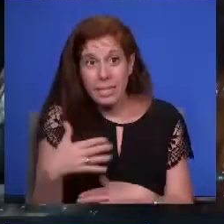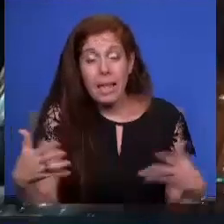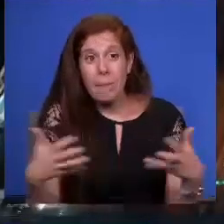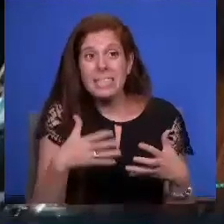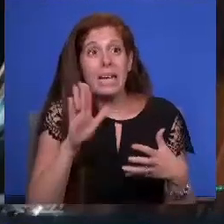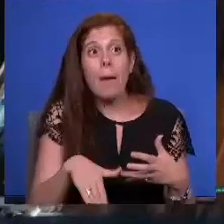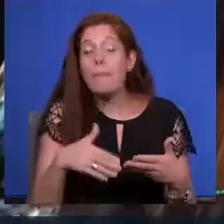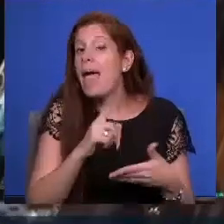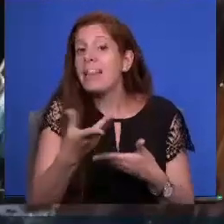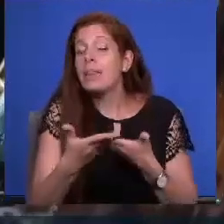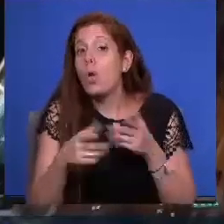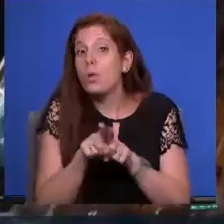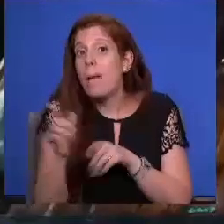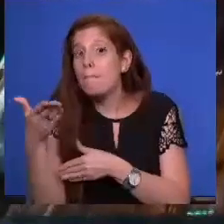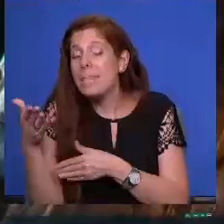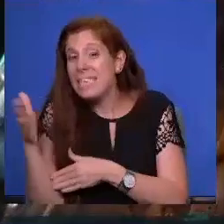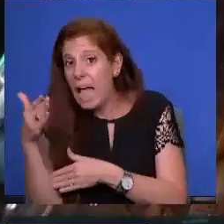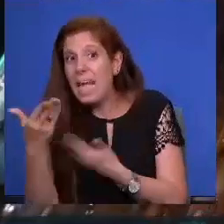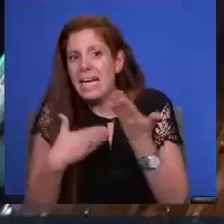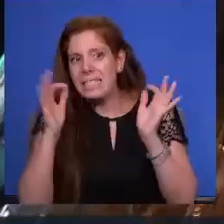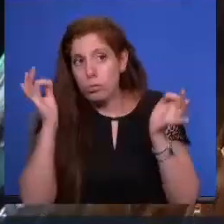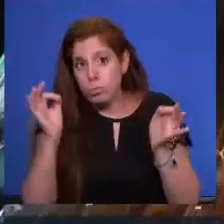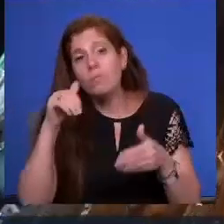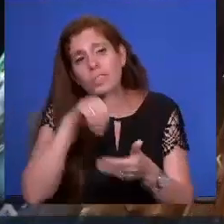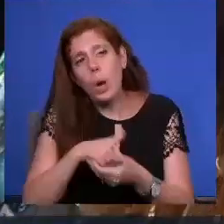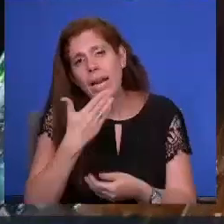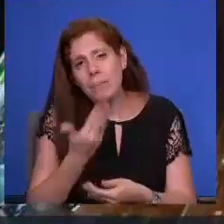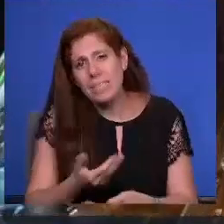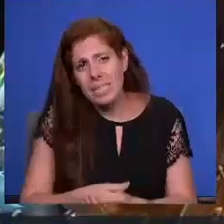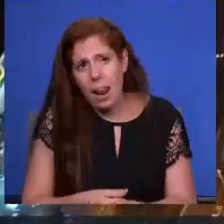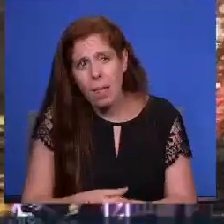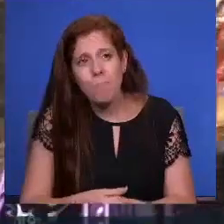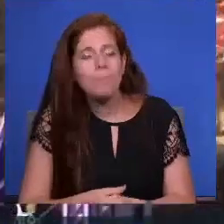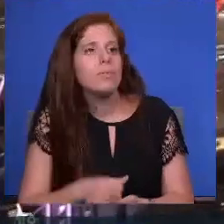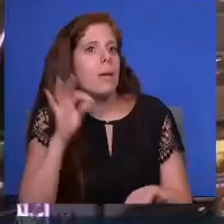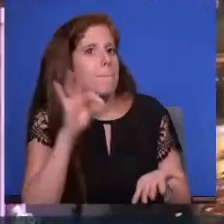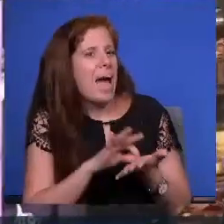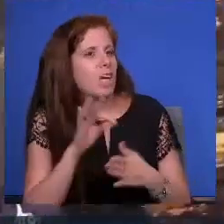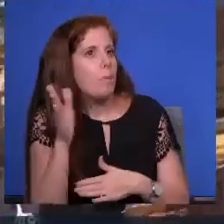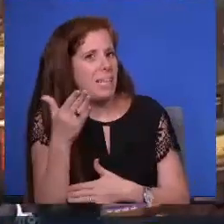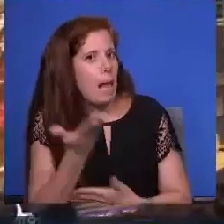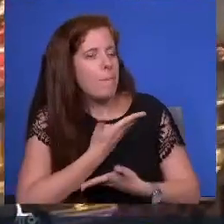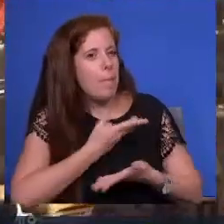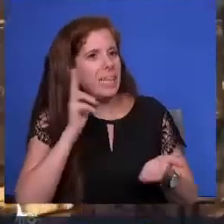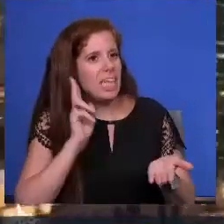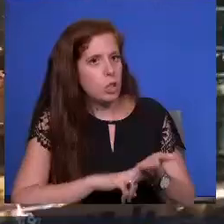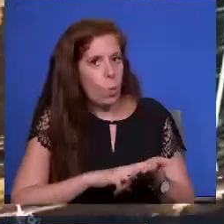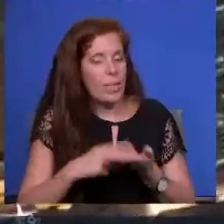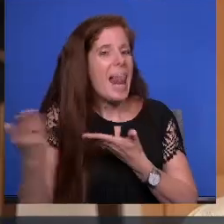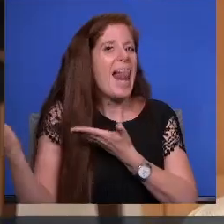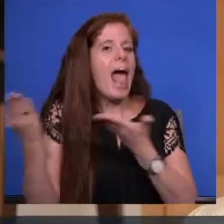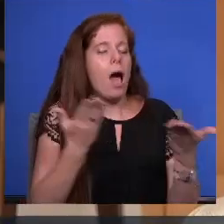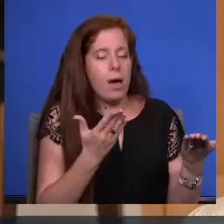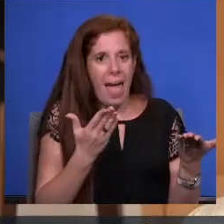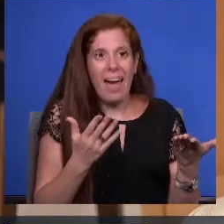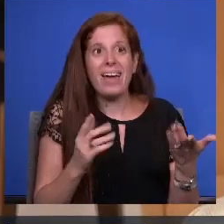יחסים רשמיים. זה כולל כמובן גם את ישראל. ברגע שמדינה מקבלת את הזכות לארח אירוע עולמי, היא